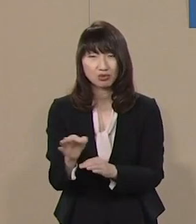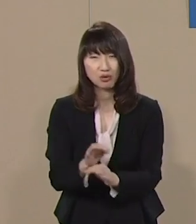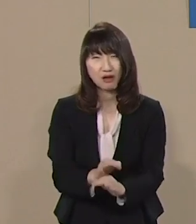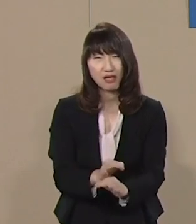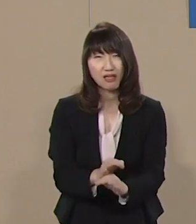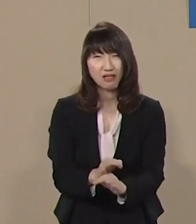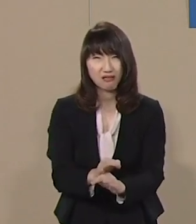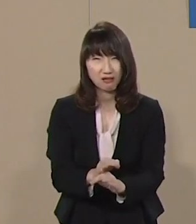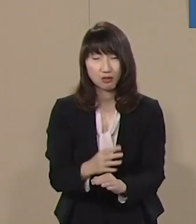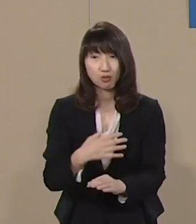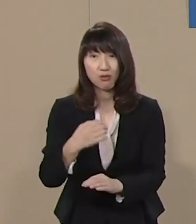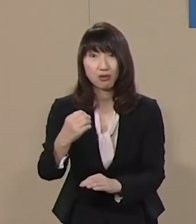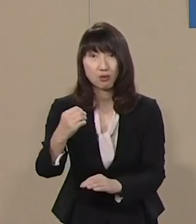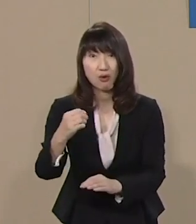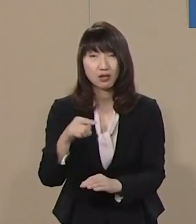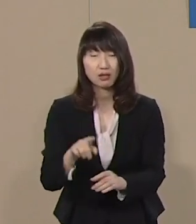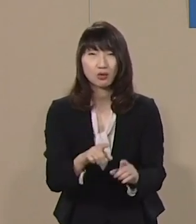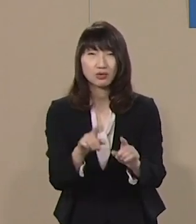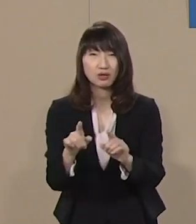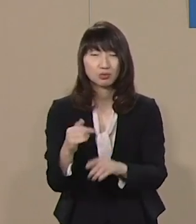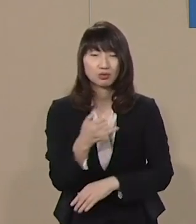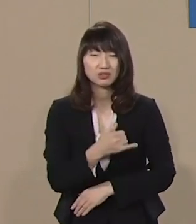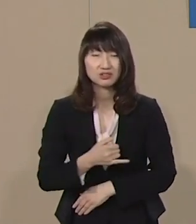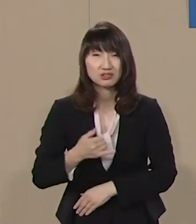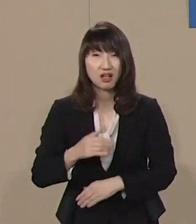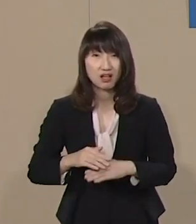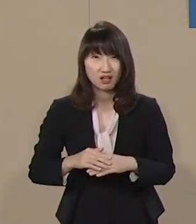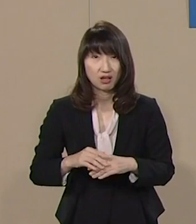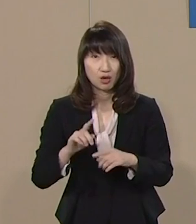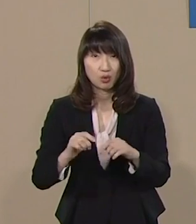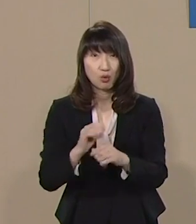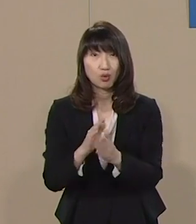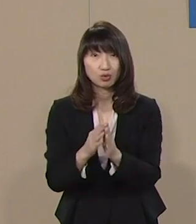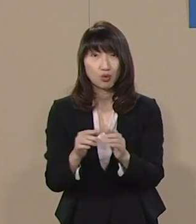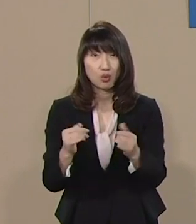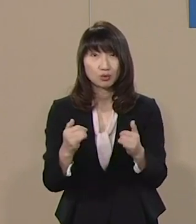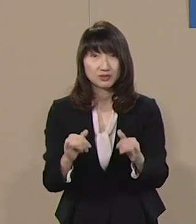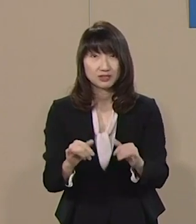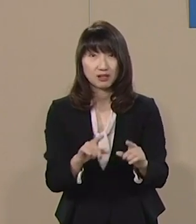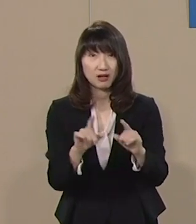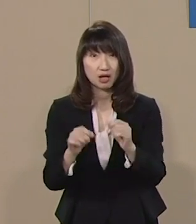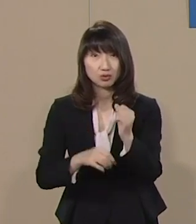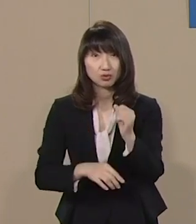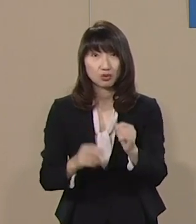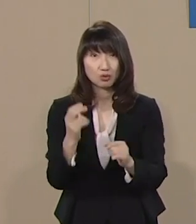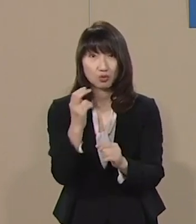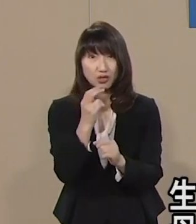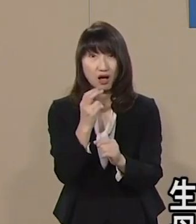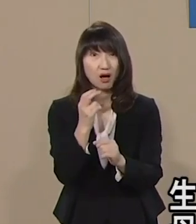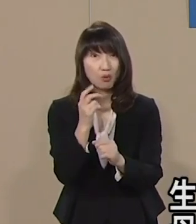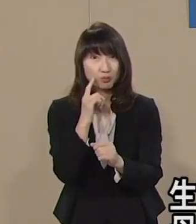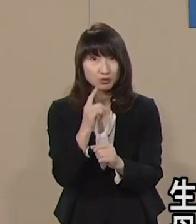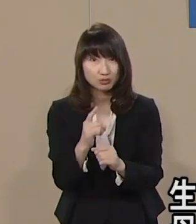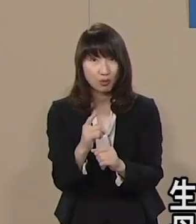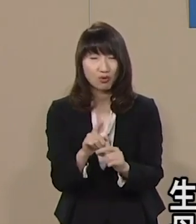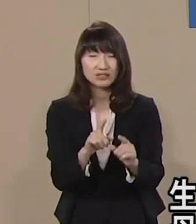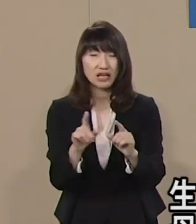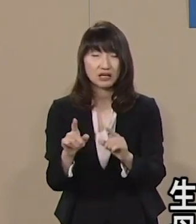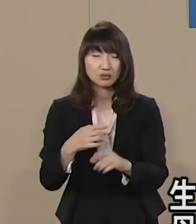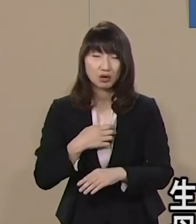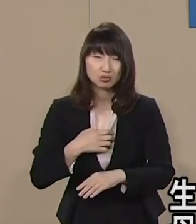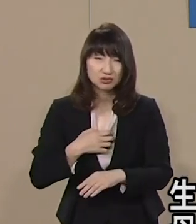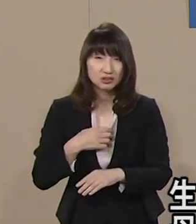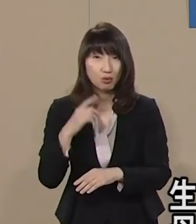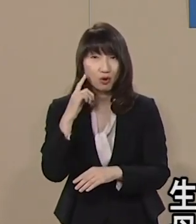デフレ奪われたのはあなたの生活と人生厚労省国民生活基礎調査の最新版生活が苦しいと